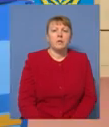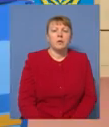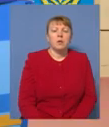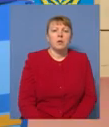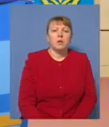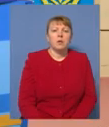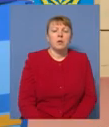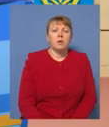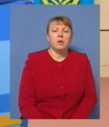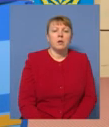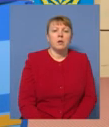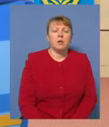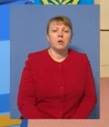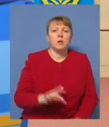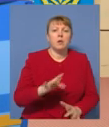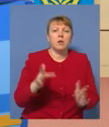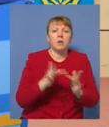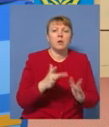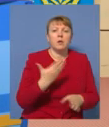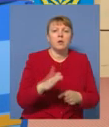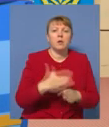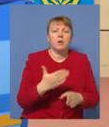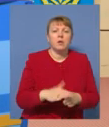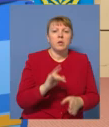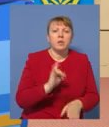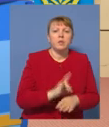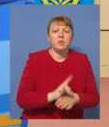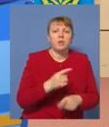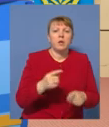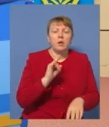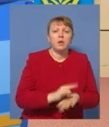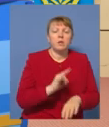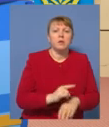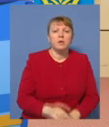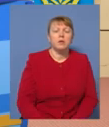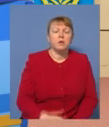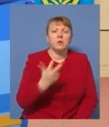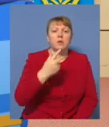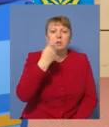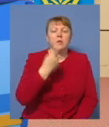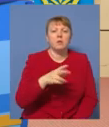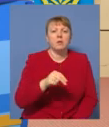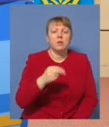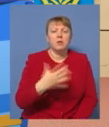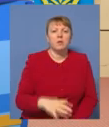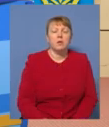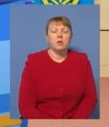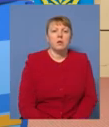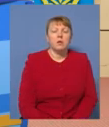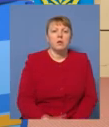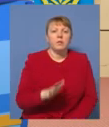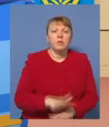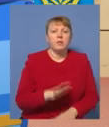Угу. Так, следующее – это оформление онлайн-кредитов. Мошенники разными путями, в том числе через третьих лиц, получают полные